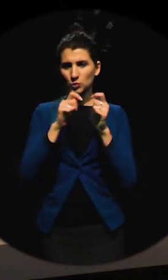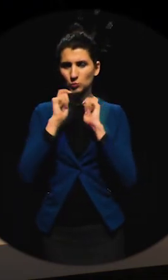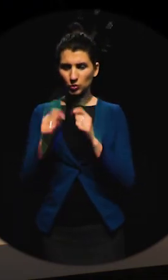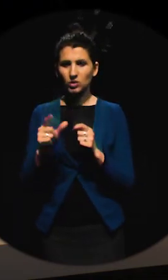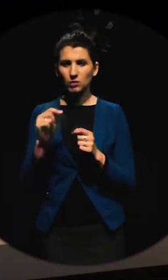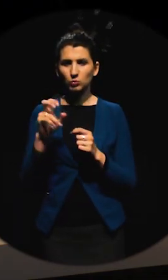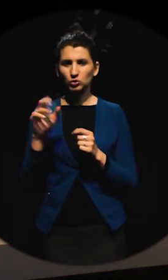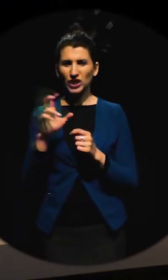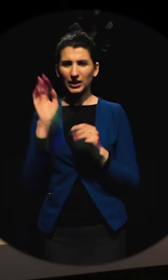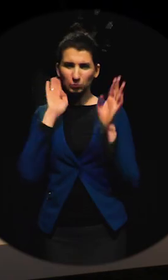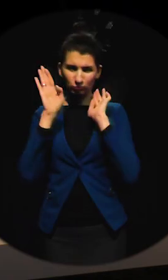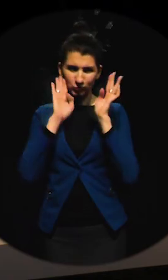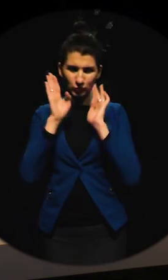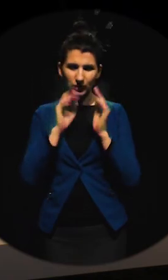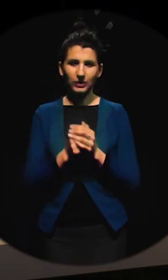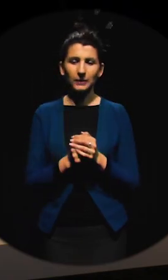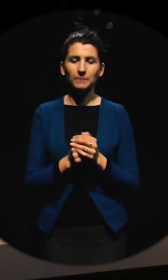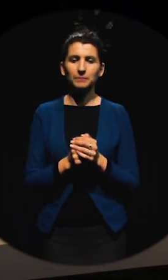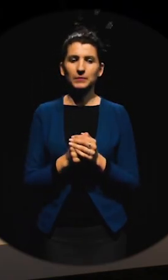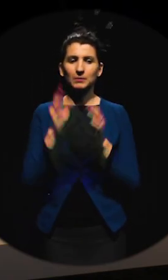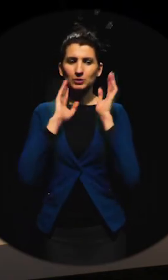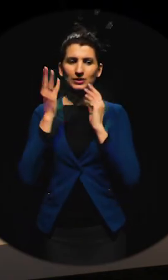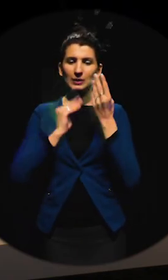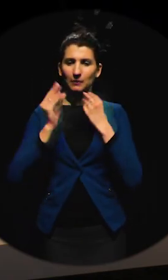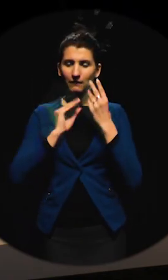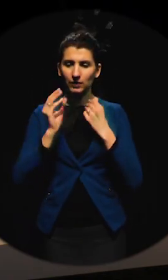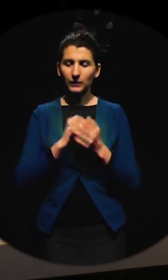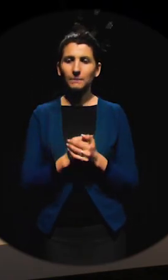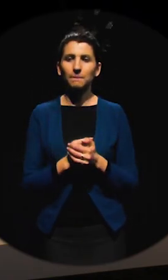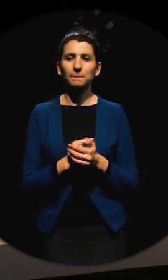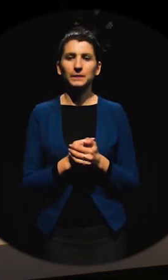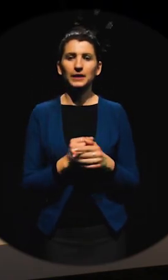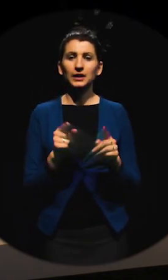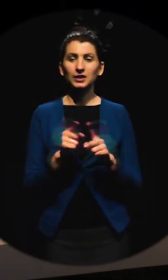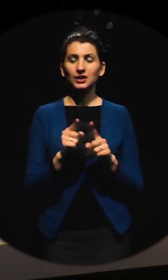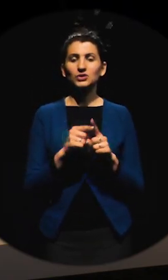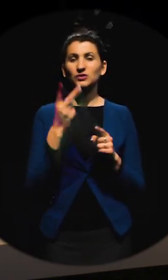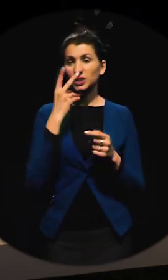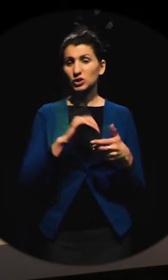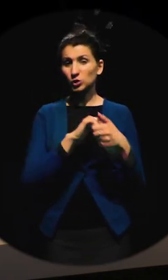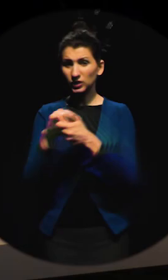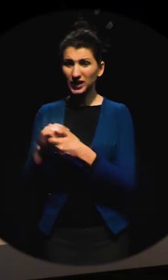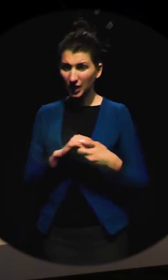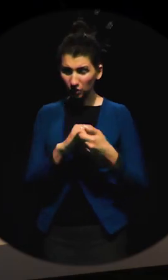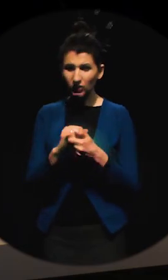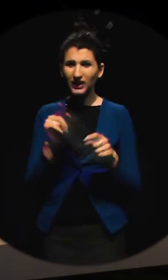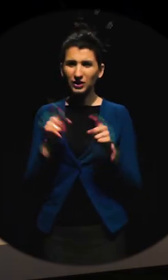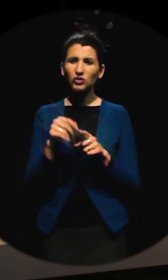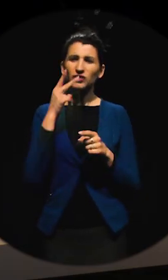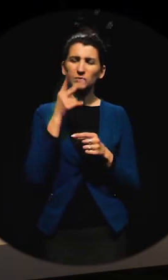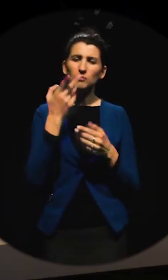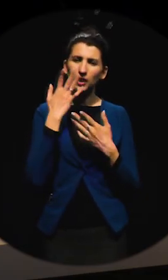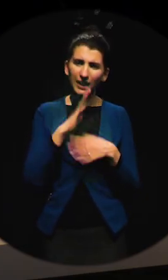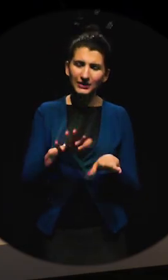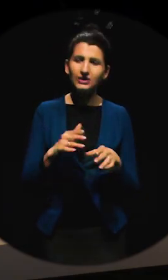Akcje takiego ofiarowania maskotek, w jakimś akcji solidarności, ale to też pokazuje jakby tak, jakiś rodzaj takiego,